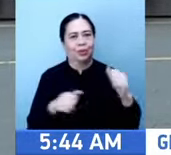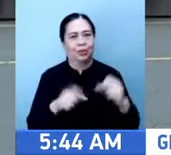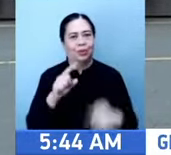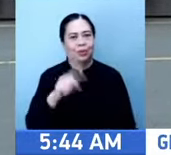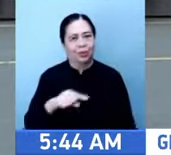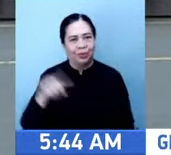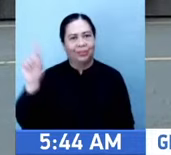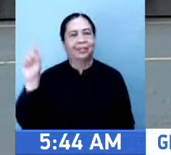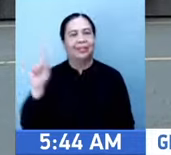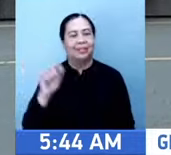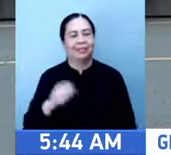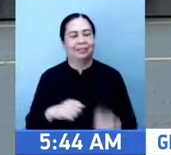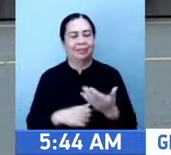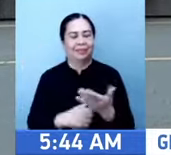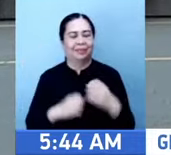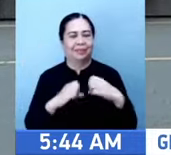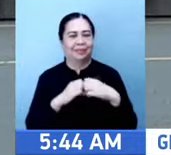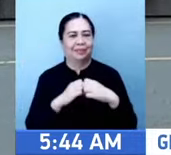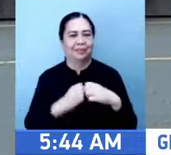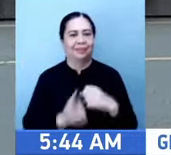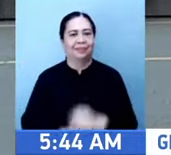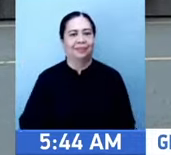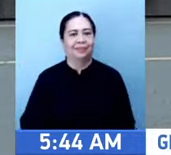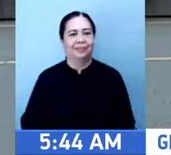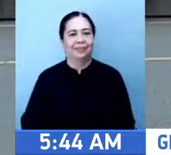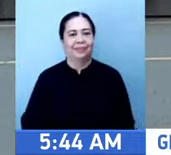lagi, mga kapuso.